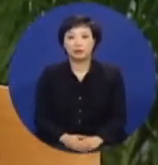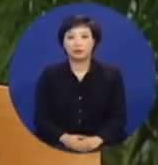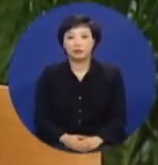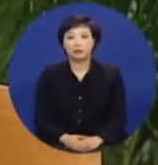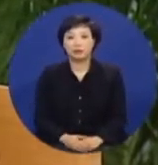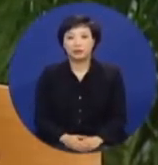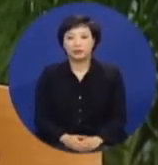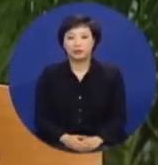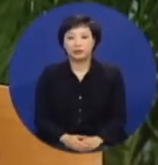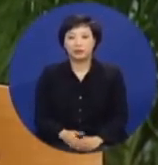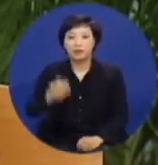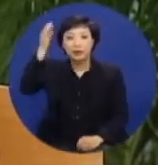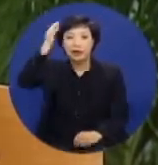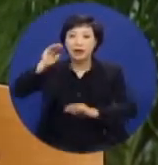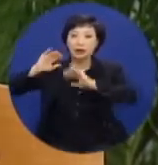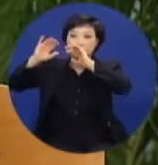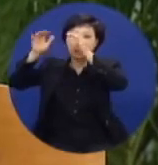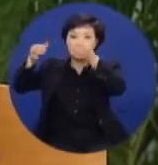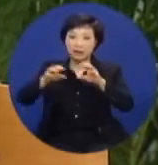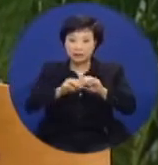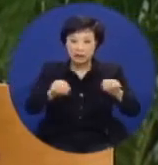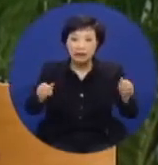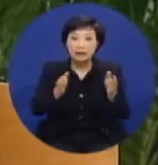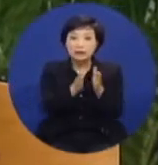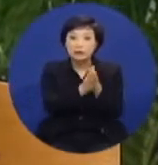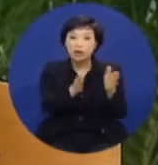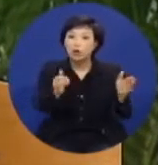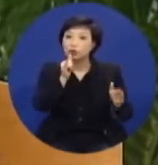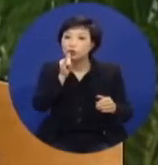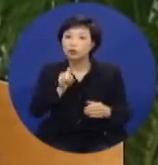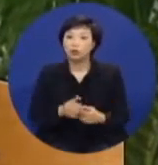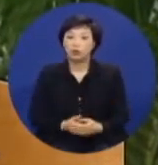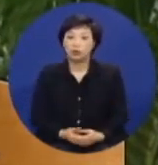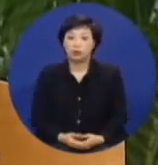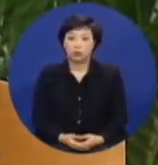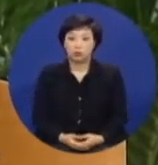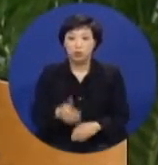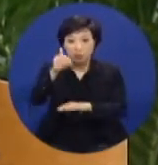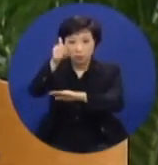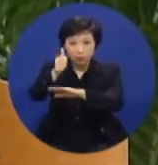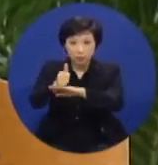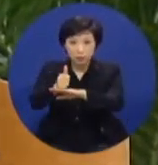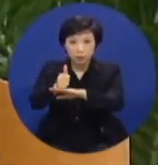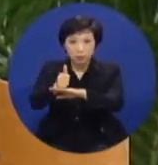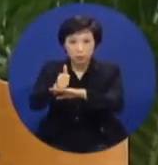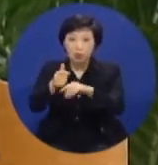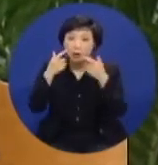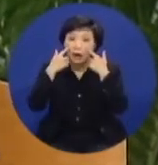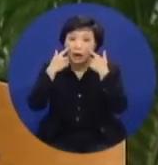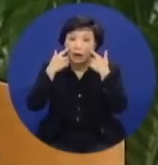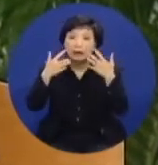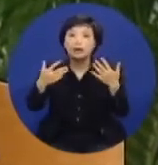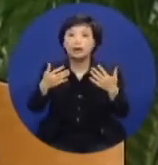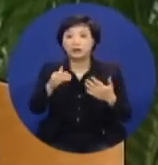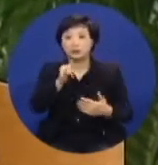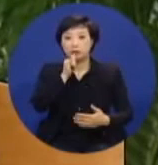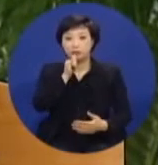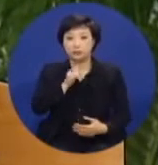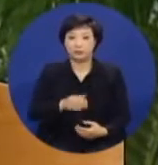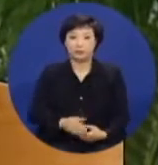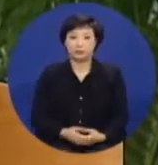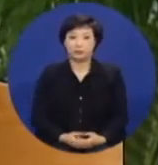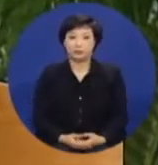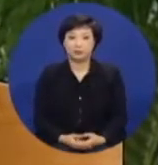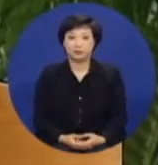조어 하루와 땅에 시작도 있고 그 또 분명 않고 확실하게 있다는